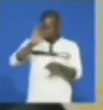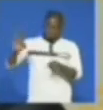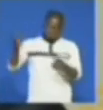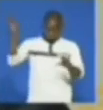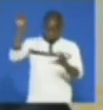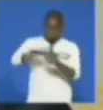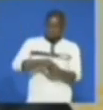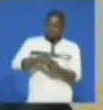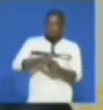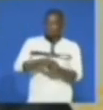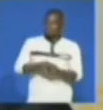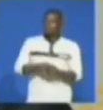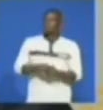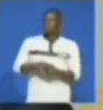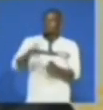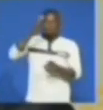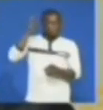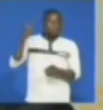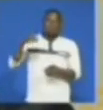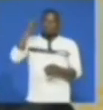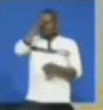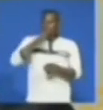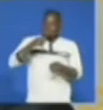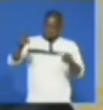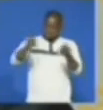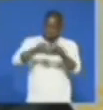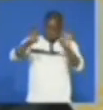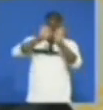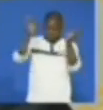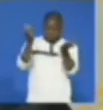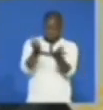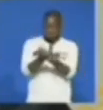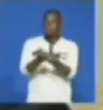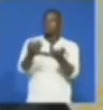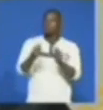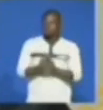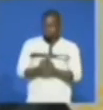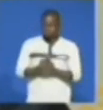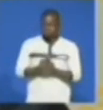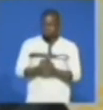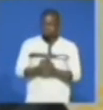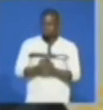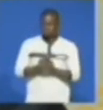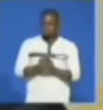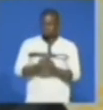l'Afrique constituent une communauté de destin naturel.